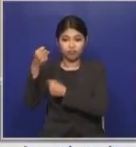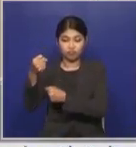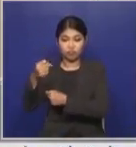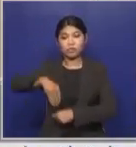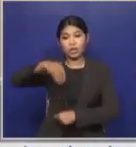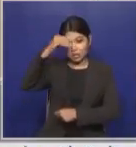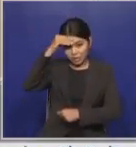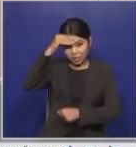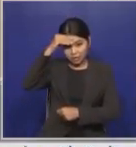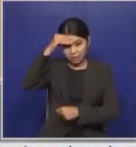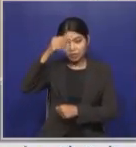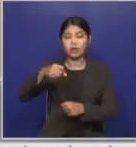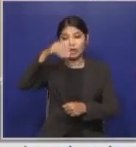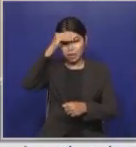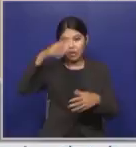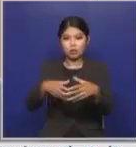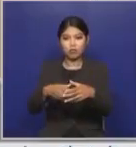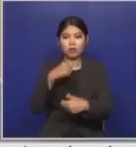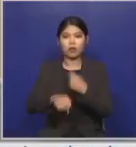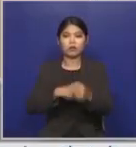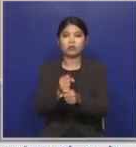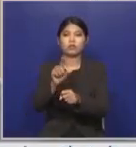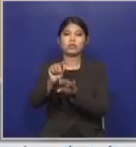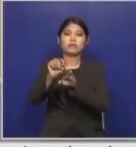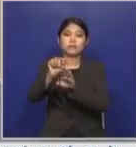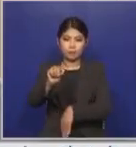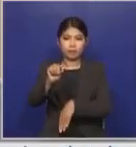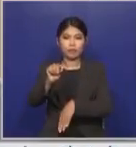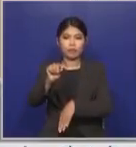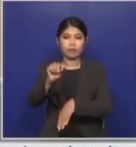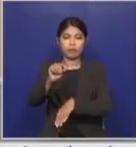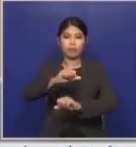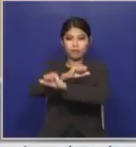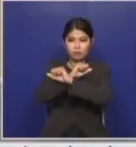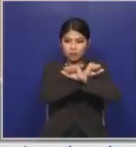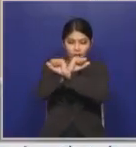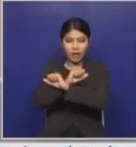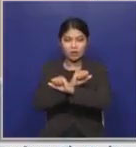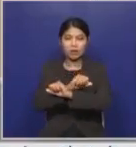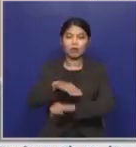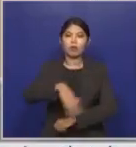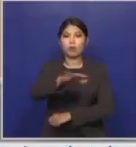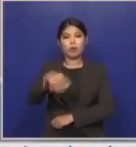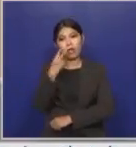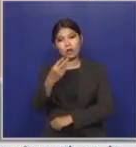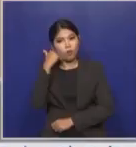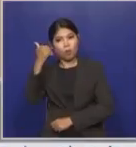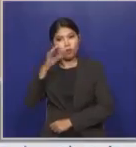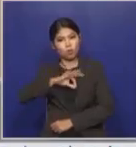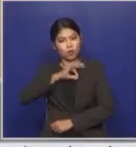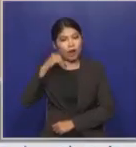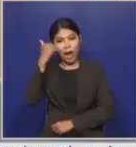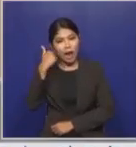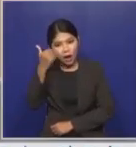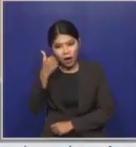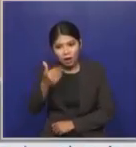ที่ยังไม่บรรลุนิติภาวะออกมาเป็นโรคกรรมบังไปเรื่องหน้าไลน์กับเจ้าประทานผมต้องขออนุญาต